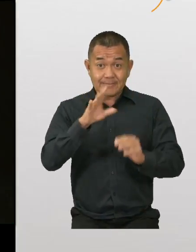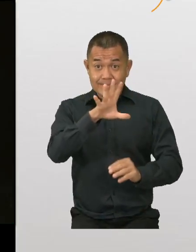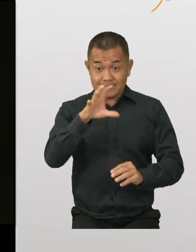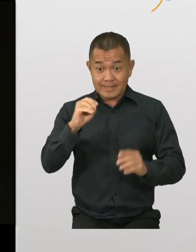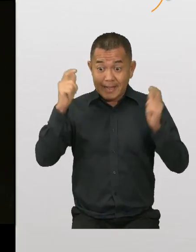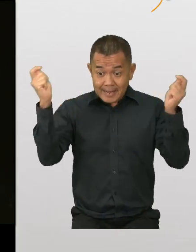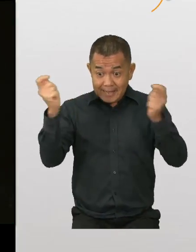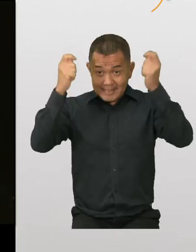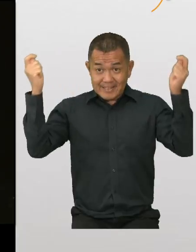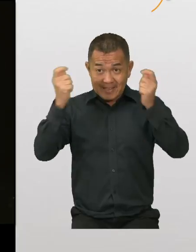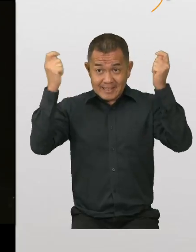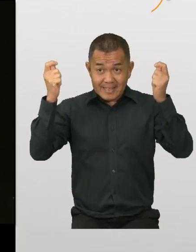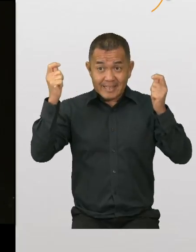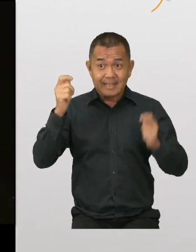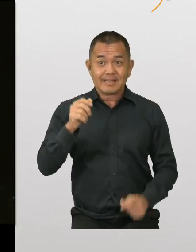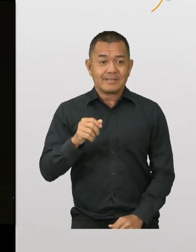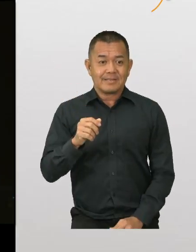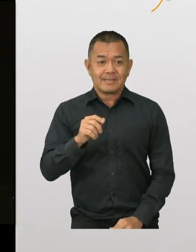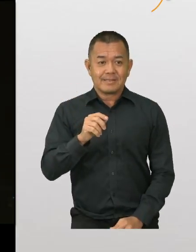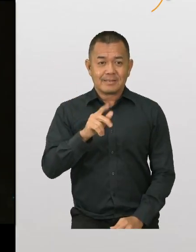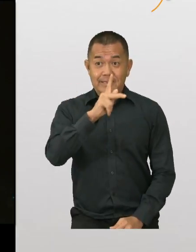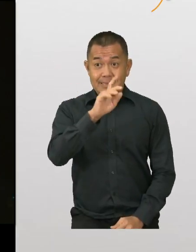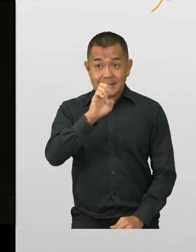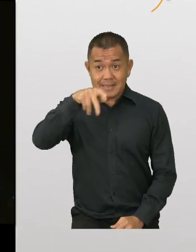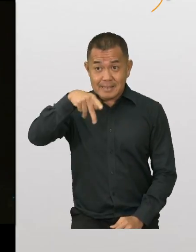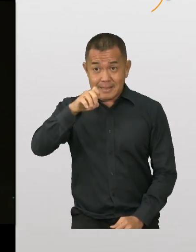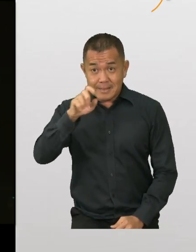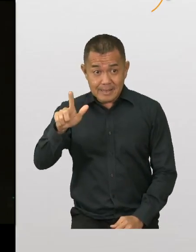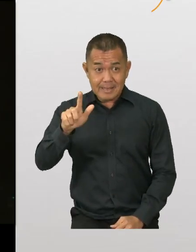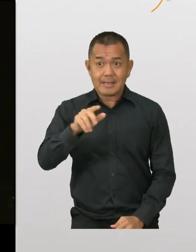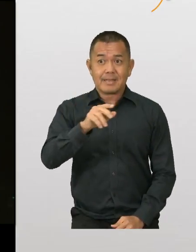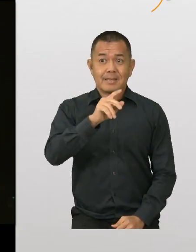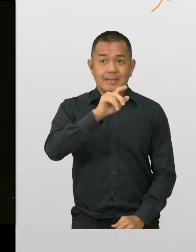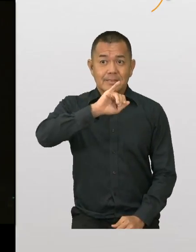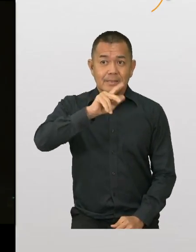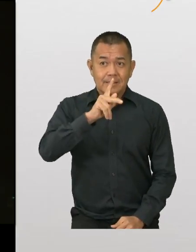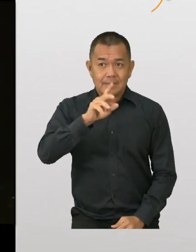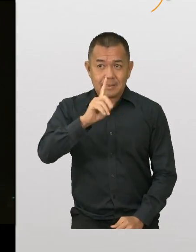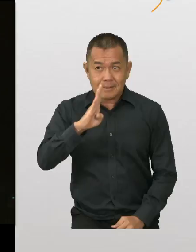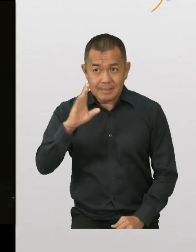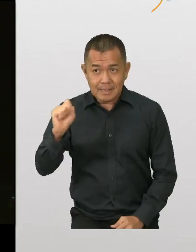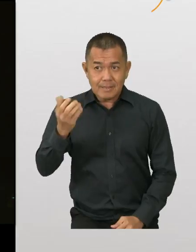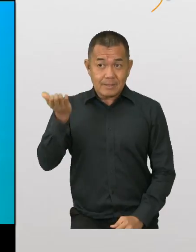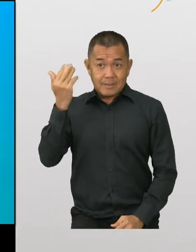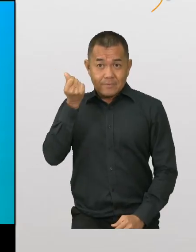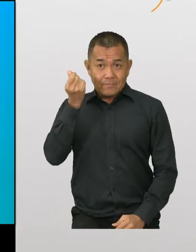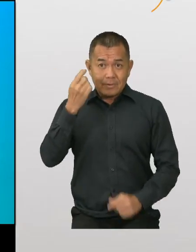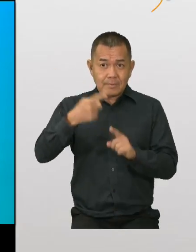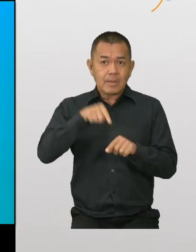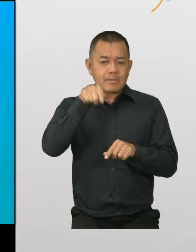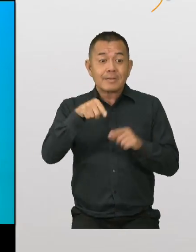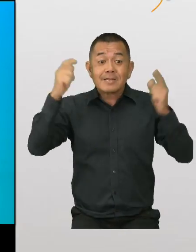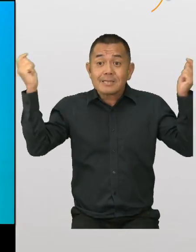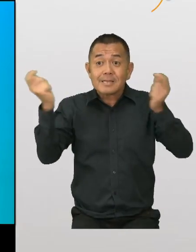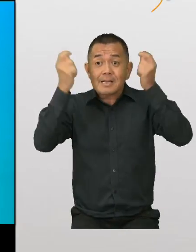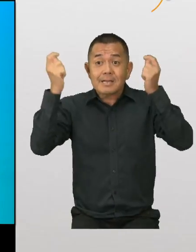of the JTC, Keppel, and DBS. 他们都是今年 They're all 庆祝50周 celebrating Golden Jubilees this 因